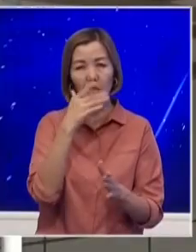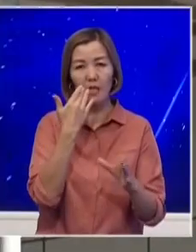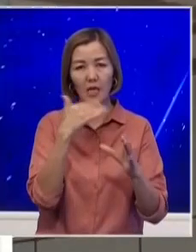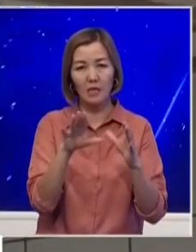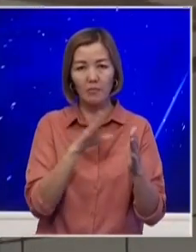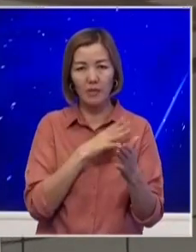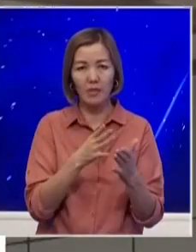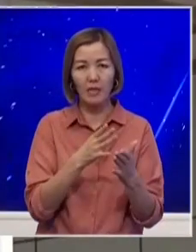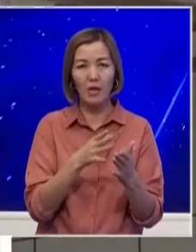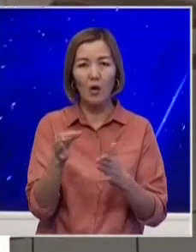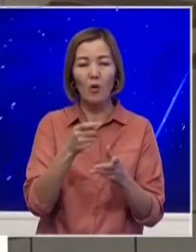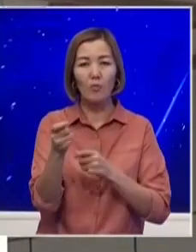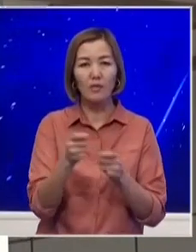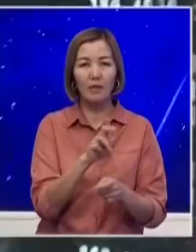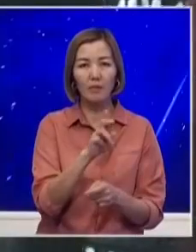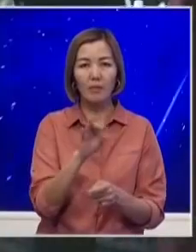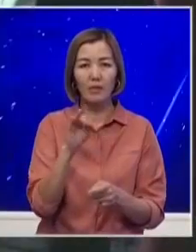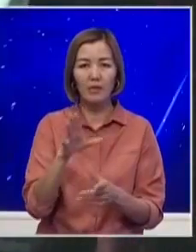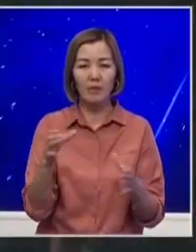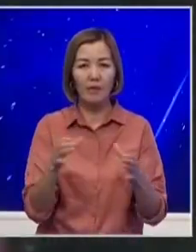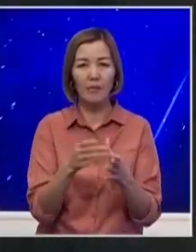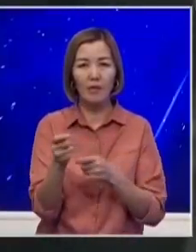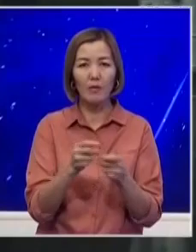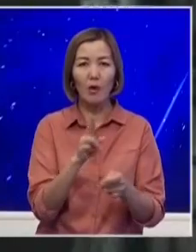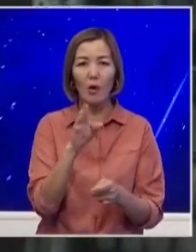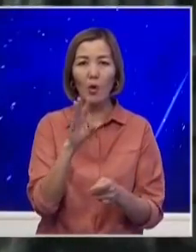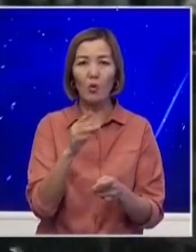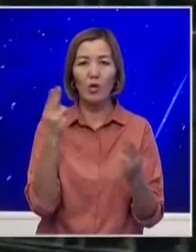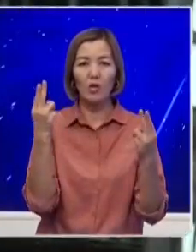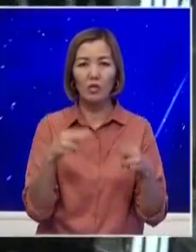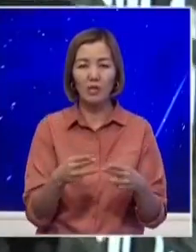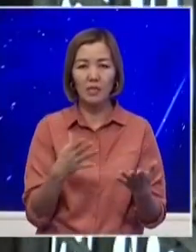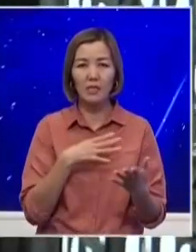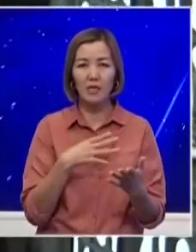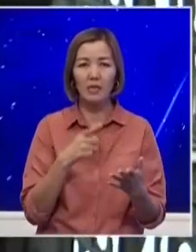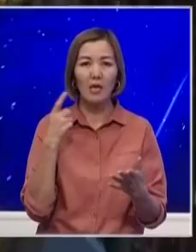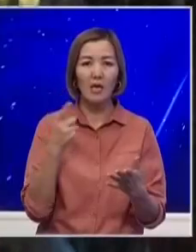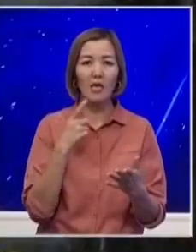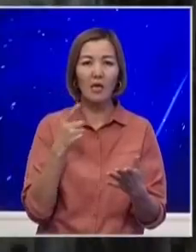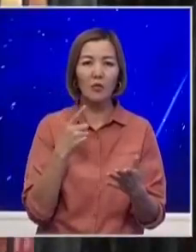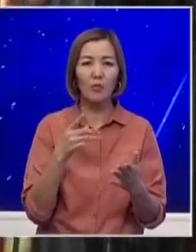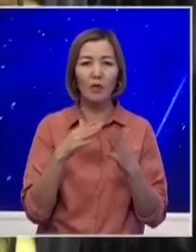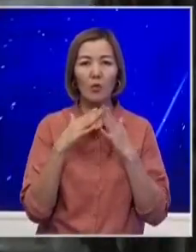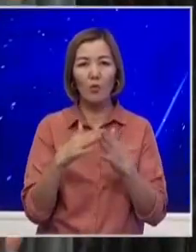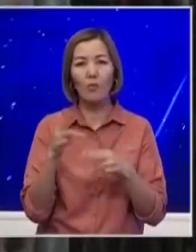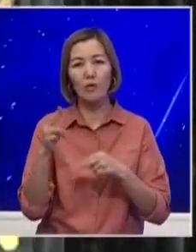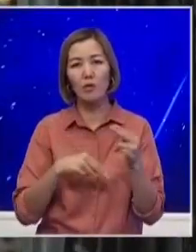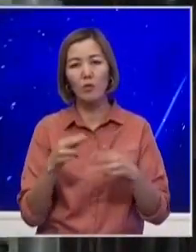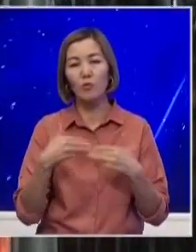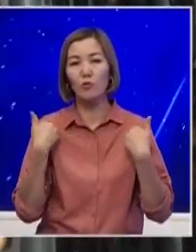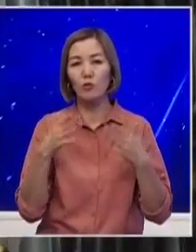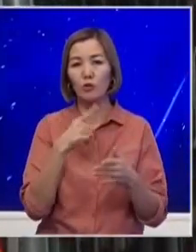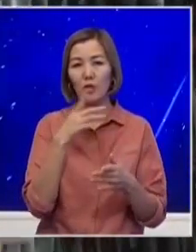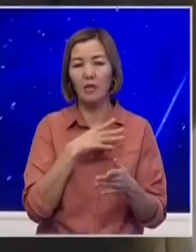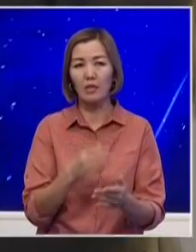Осы ретте облыс әкімі Бейбіт Исабаев компания басшылығына Қорғас шығыс қақпасы арнайы экономикалық аймақ аумағында қойма салу туралы